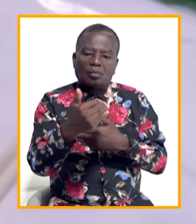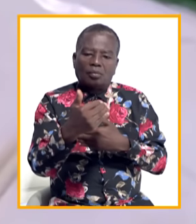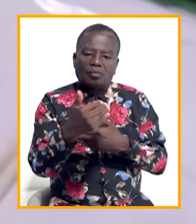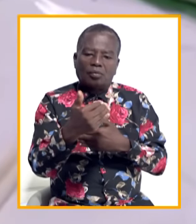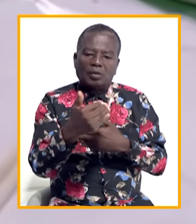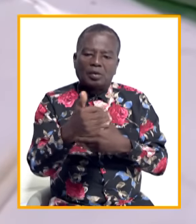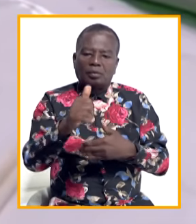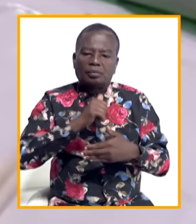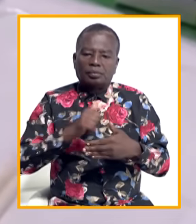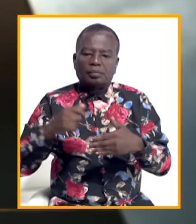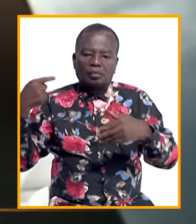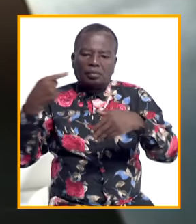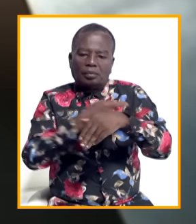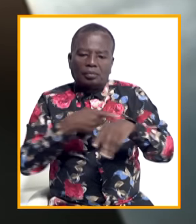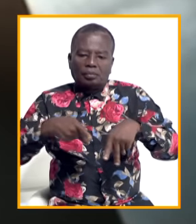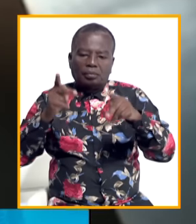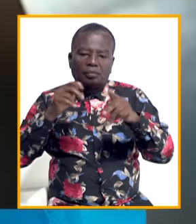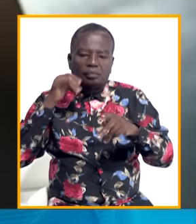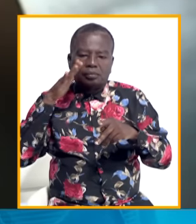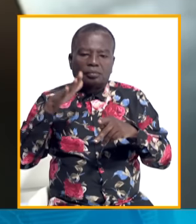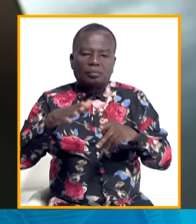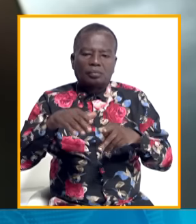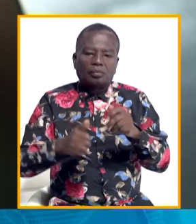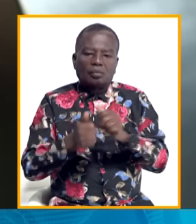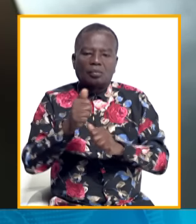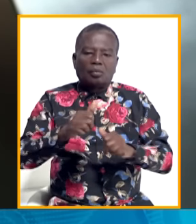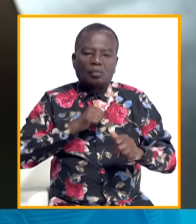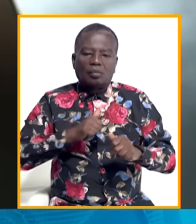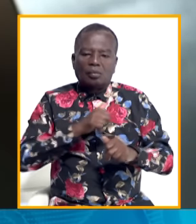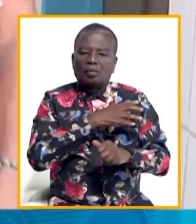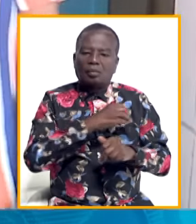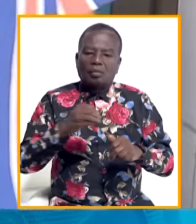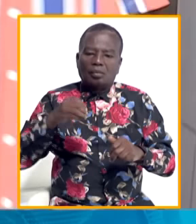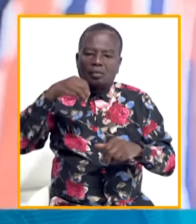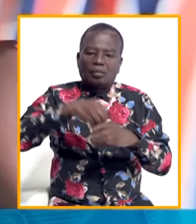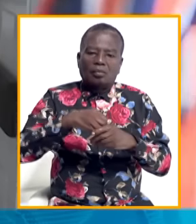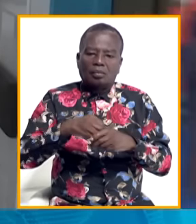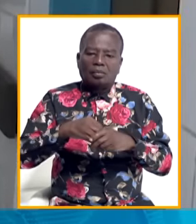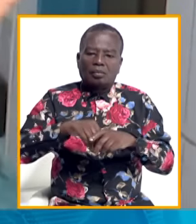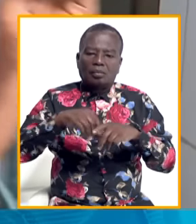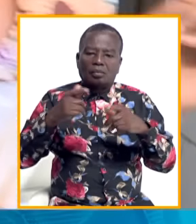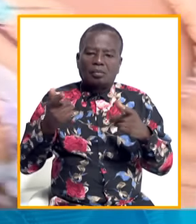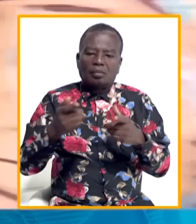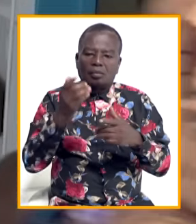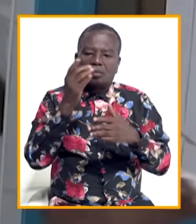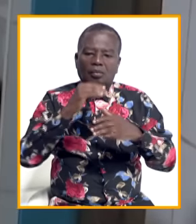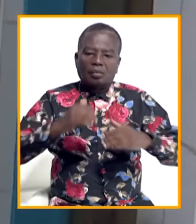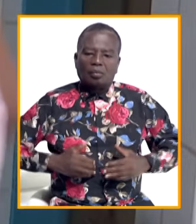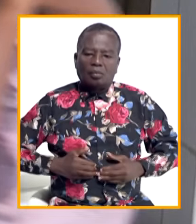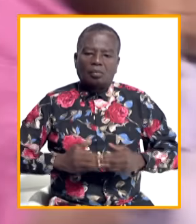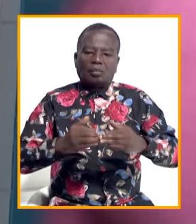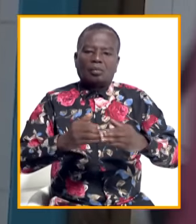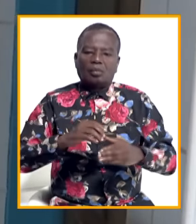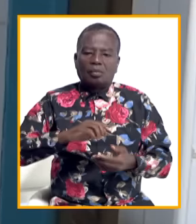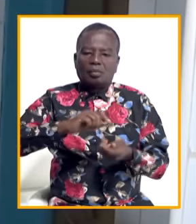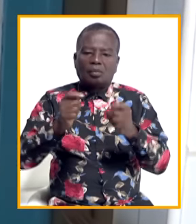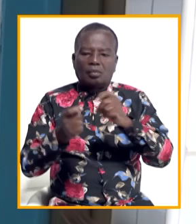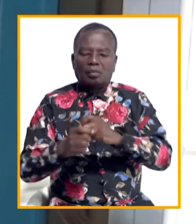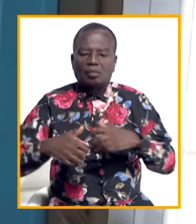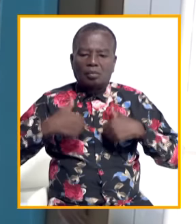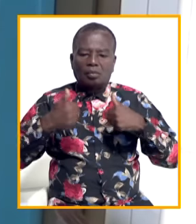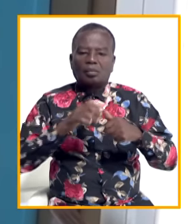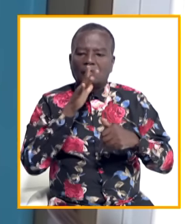des contraceptions permet aux femmes d'être plus autonomes et réactives dans l'espacement des grossesses, ce qui améliore la